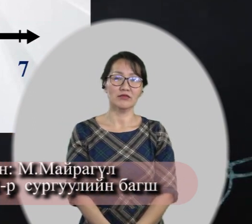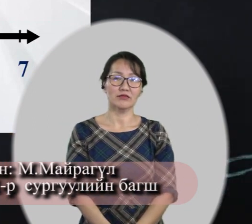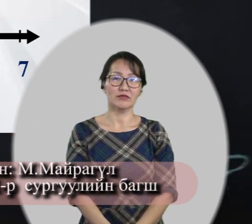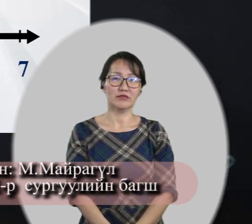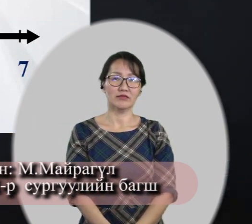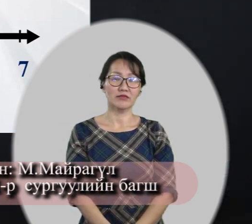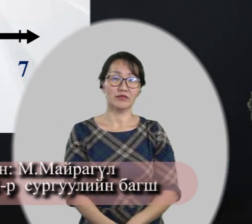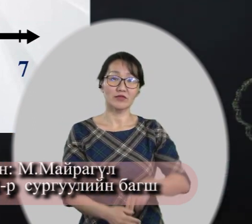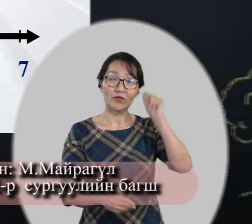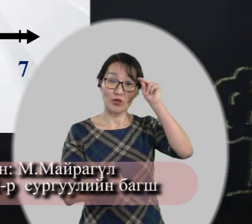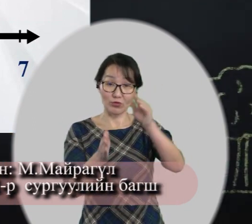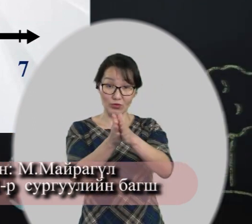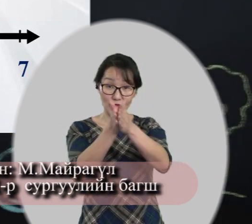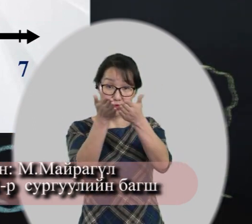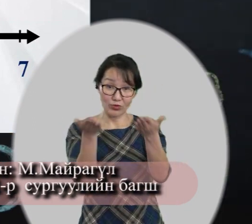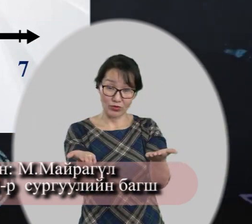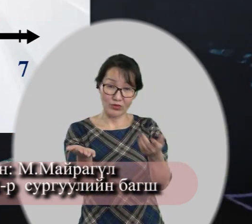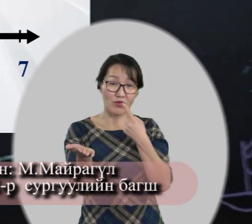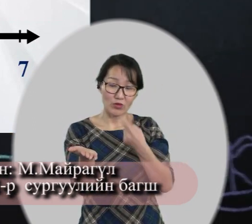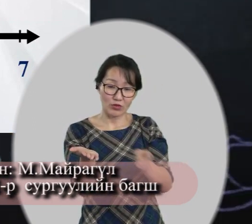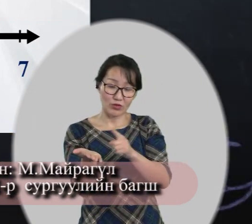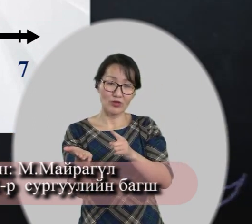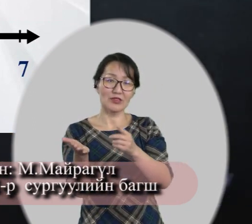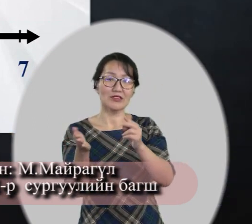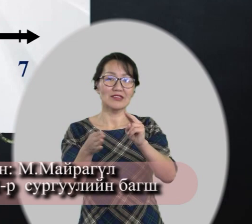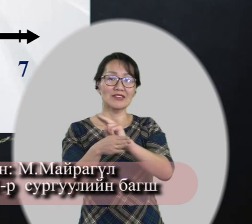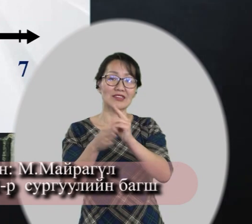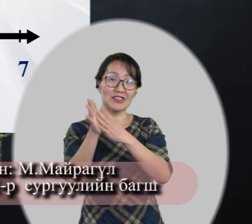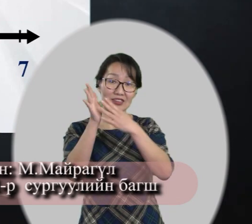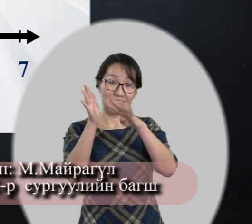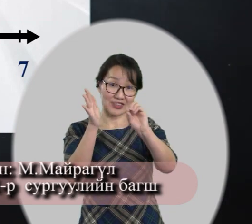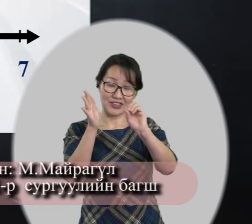Барлығы 5 бірлік екен.